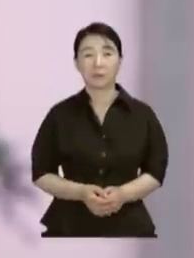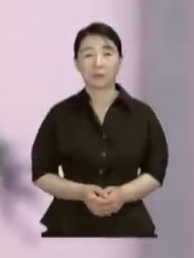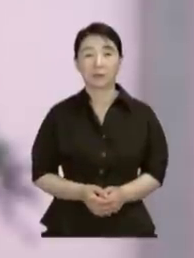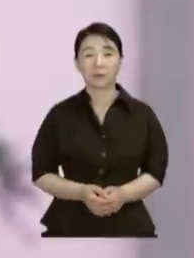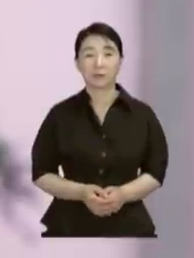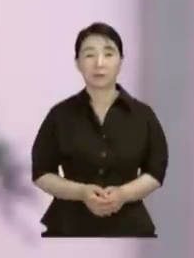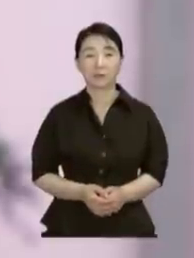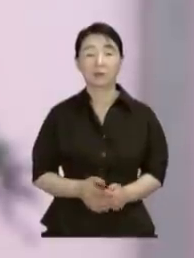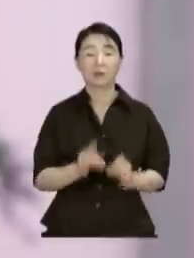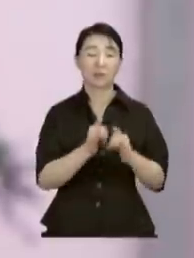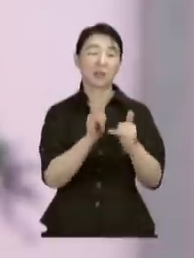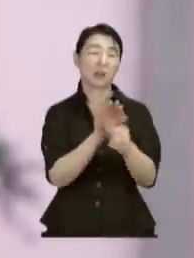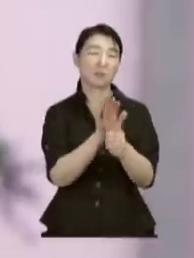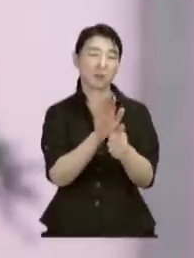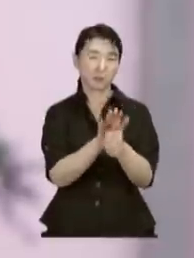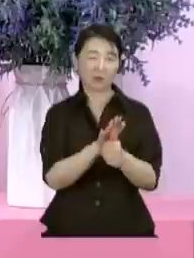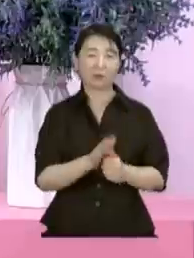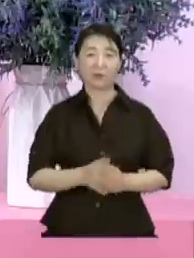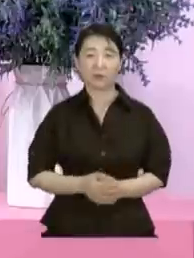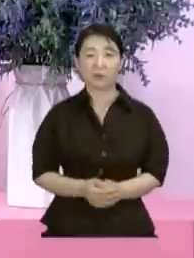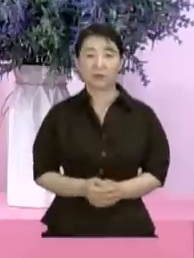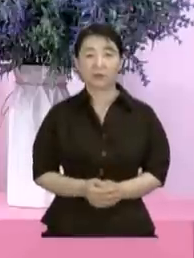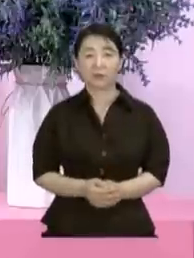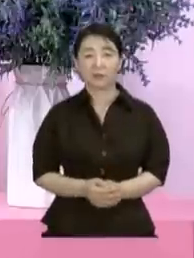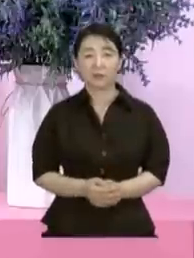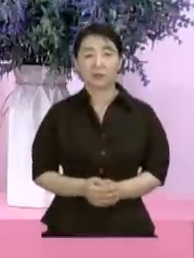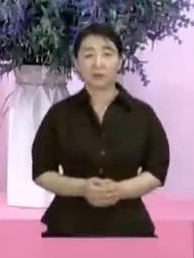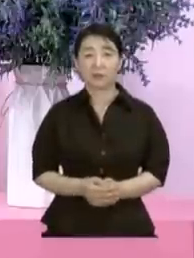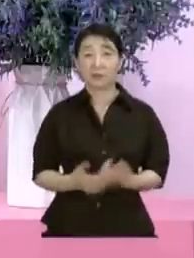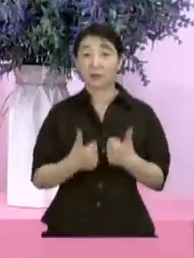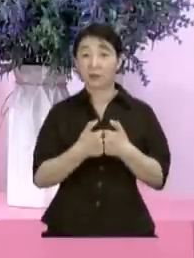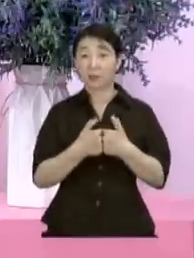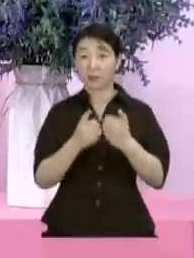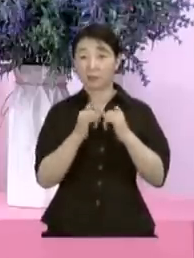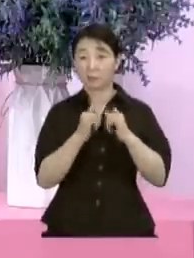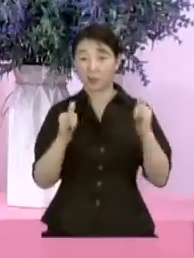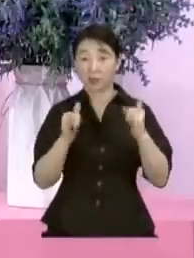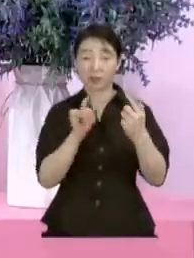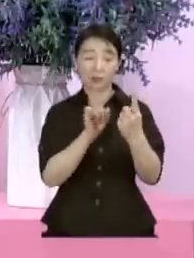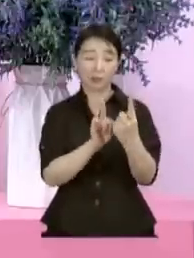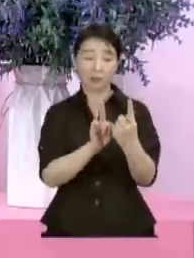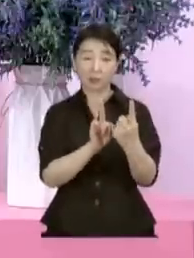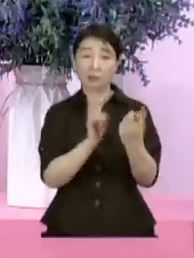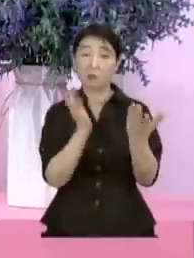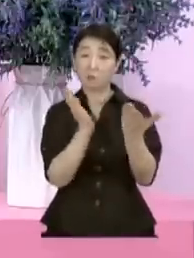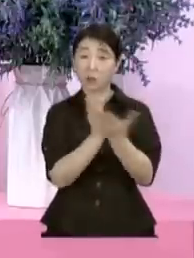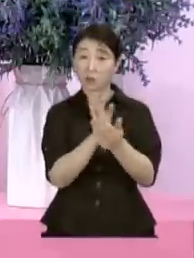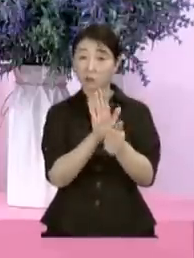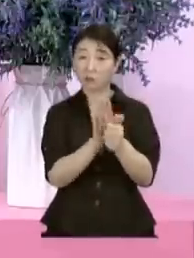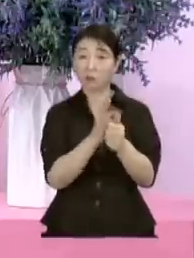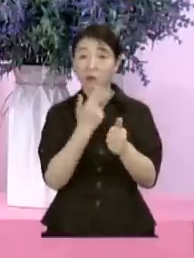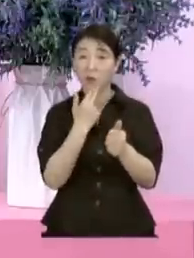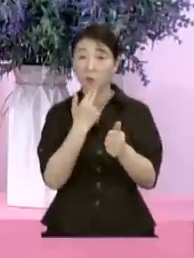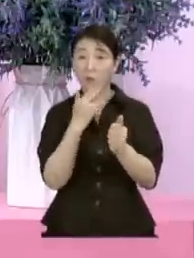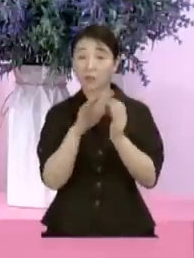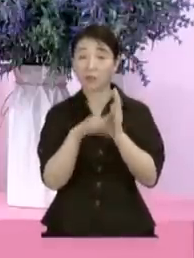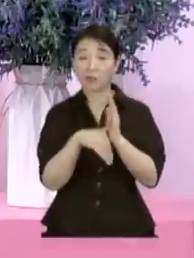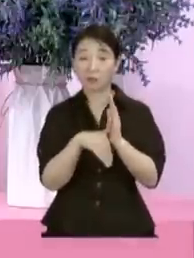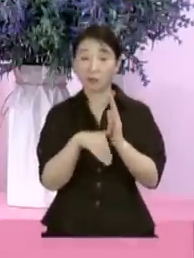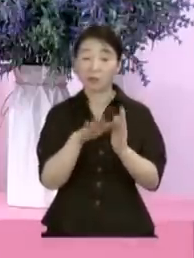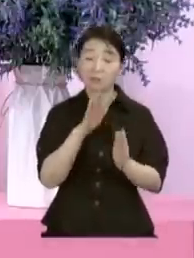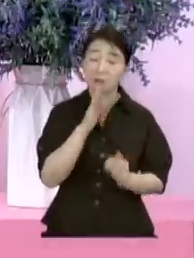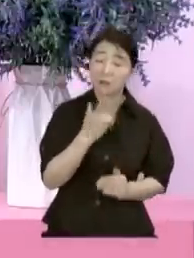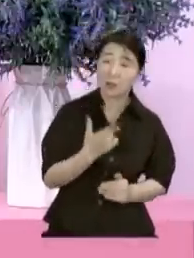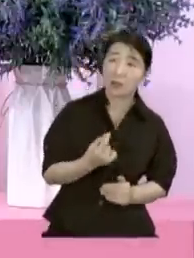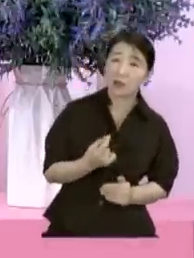탈북민들을 같이 지원을 하는 거죠. 그러니까 그런 이제 상담사나 그런 일대일이 맞추면 지원이 없을 때는 이분들이